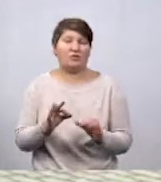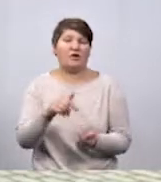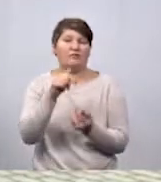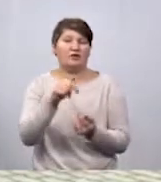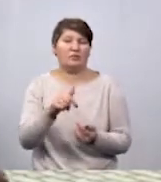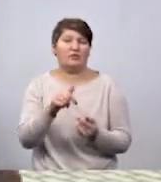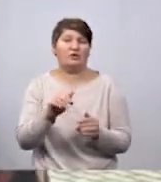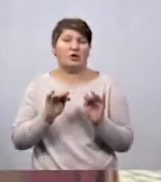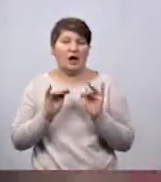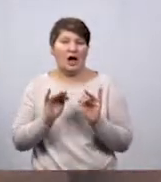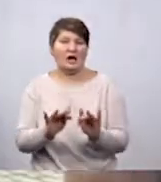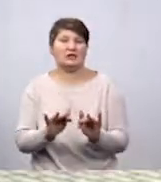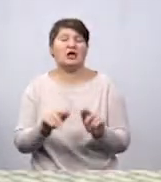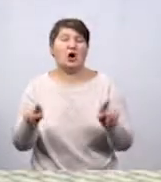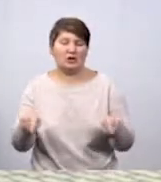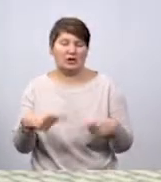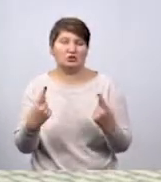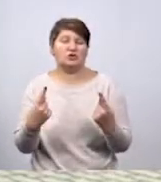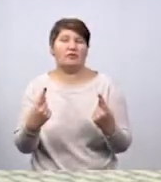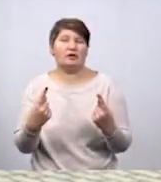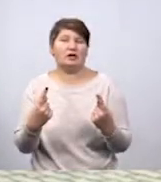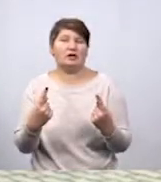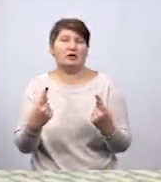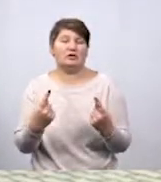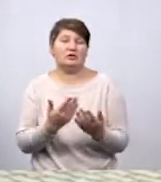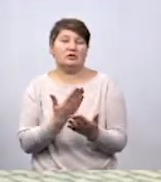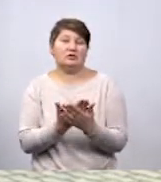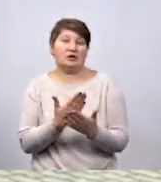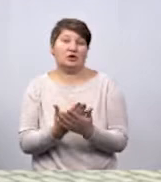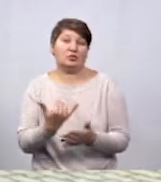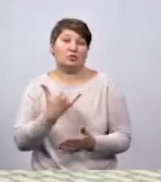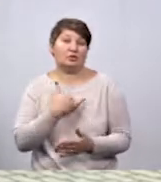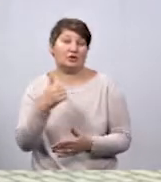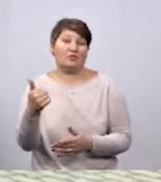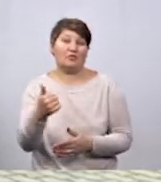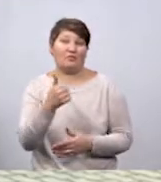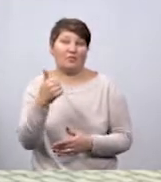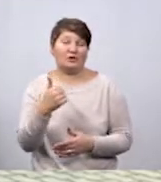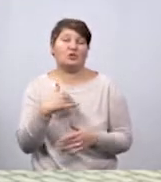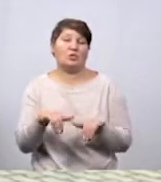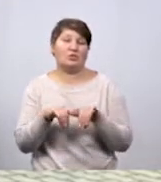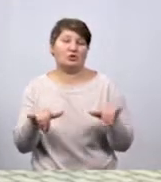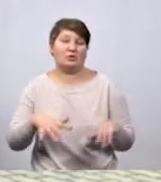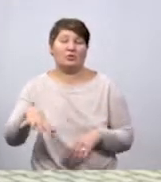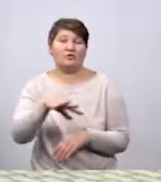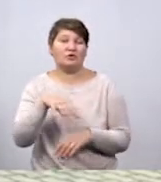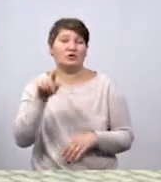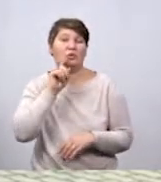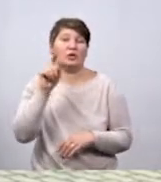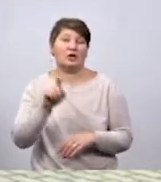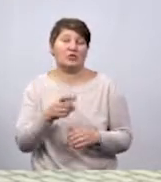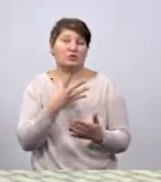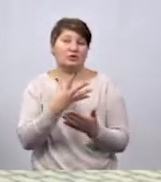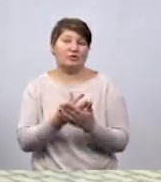акція організована. Вона, скажімо так, тут у нас перша, але я думаю, що вона пошириться по всій Україні, тому що свої